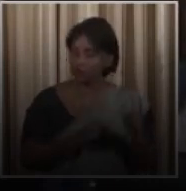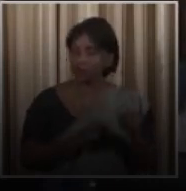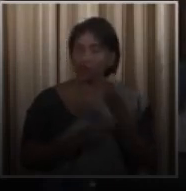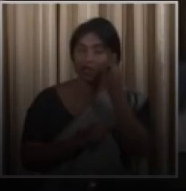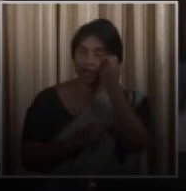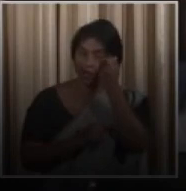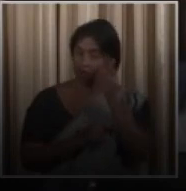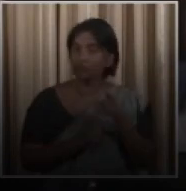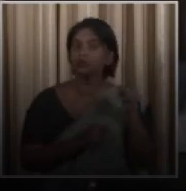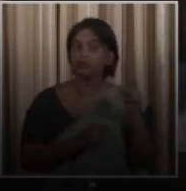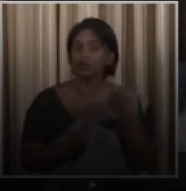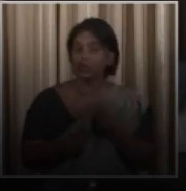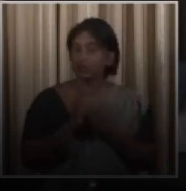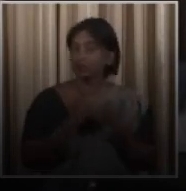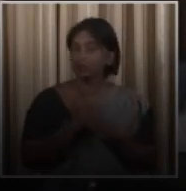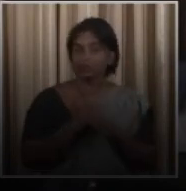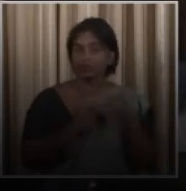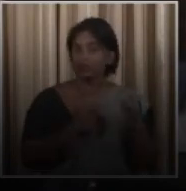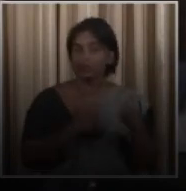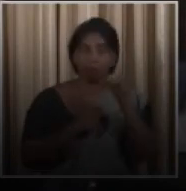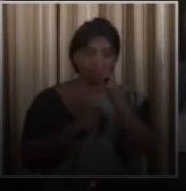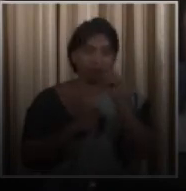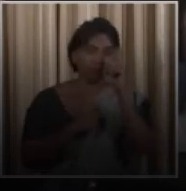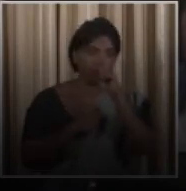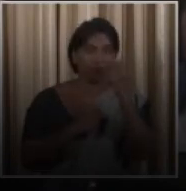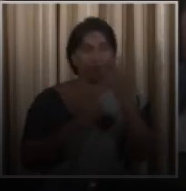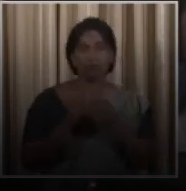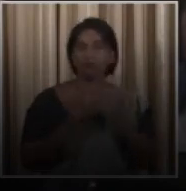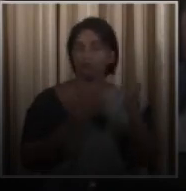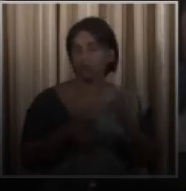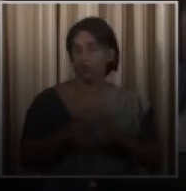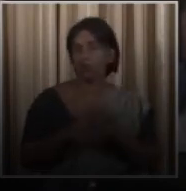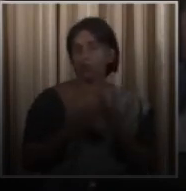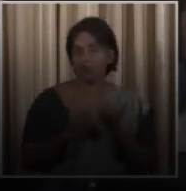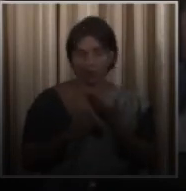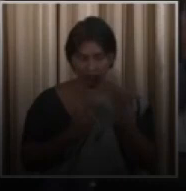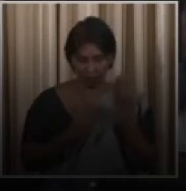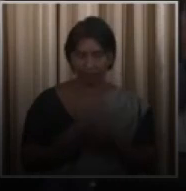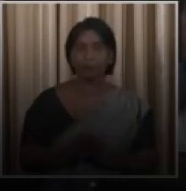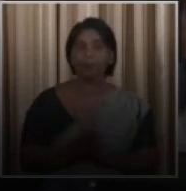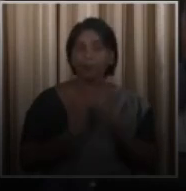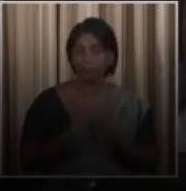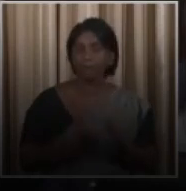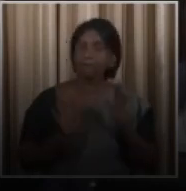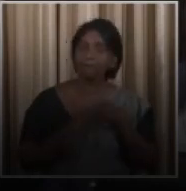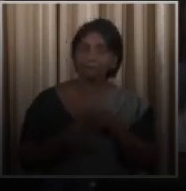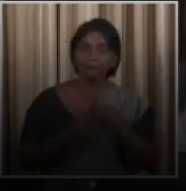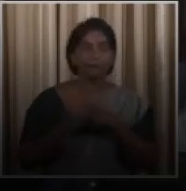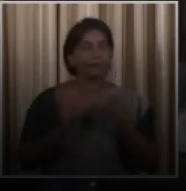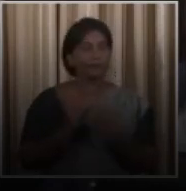අදහස වුණේ ඒ රෙගුලාසි හදන්න ඒගොල්ලන්ට මාසයක් දෙකක් වගේ කාලයක් යන්න පුළුවන් කියලා. එතකොට මේ කොහොමඩත් මේ